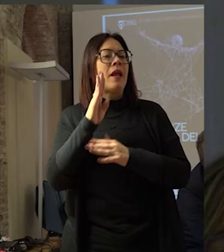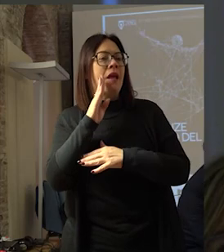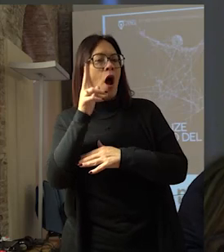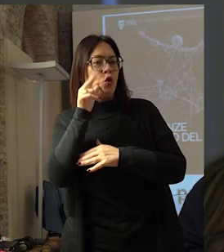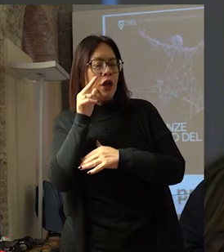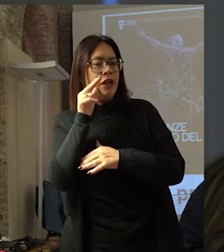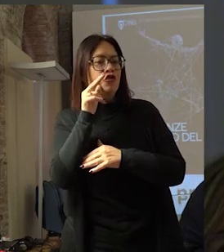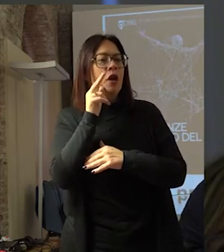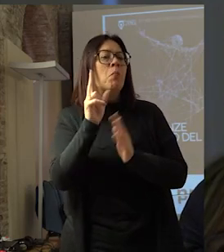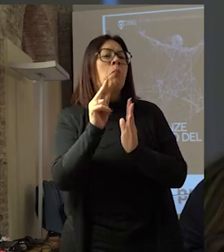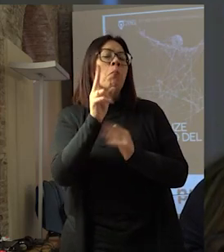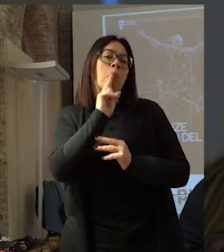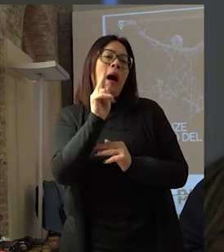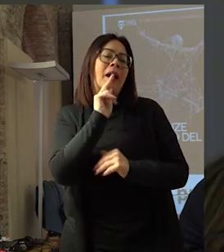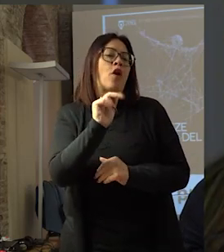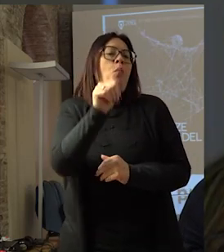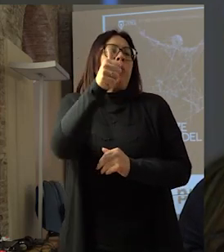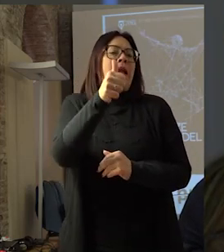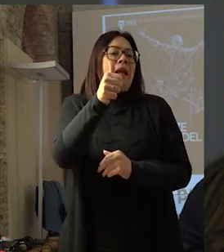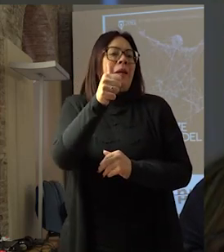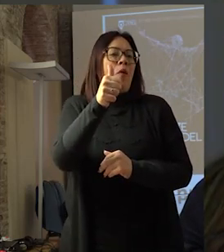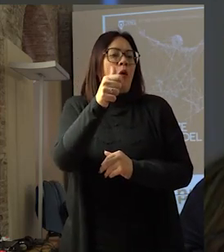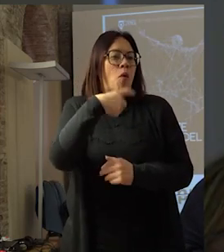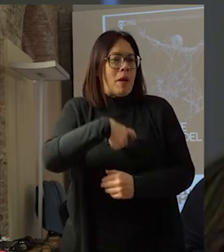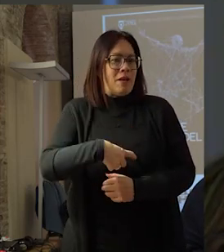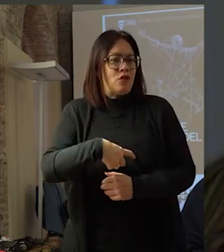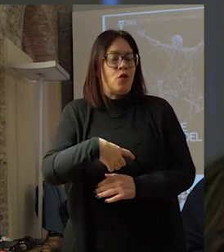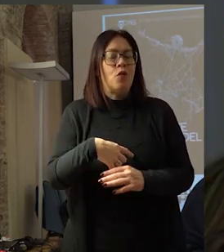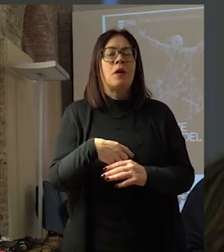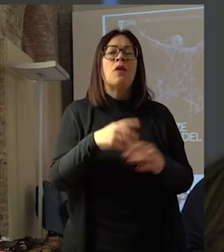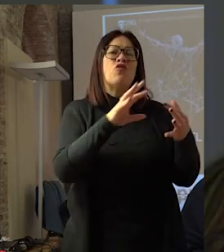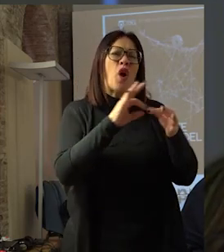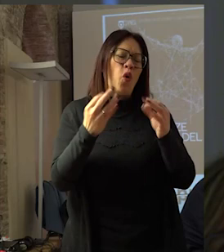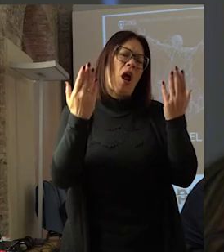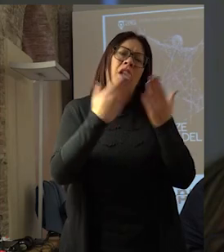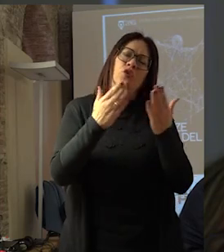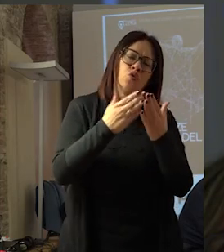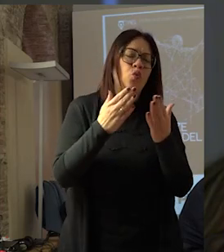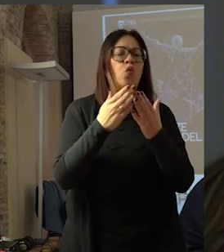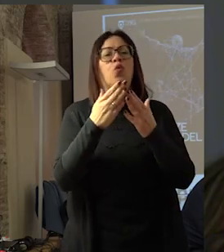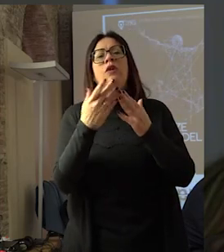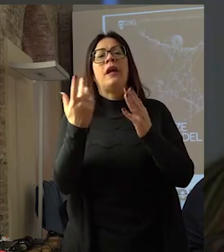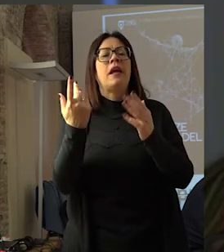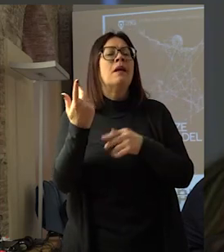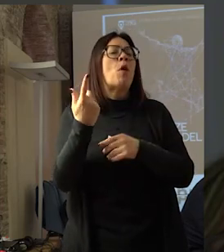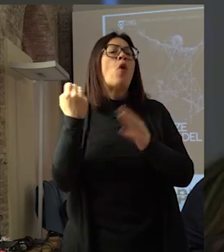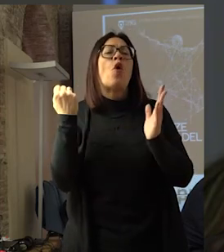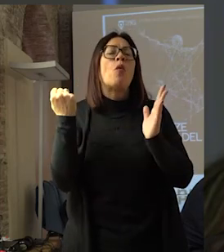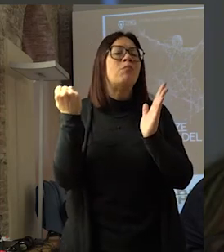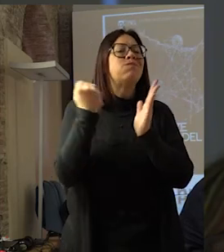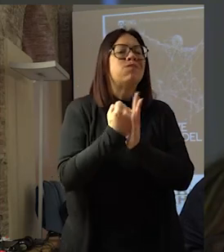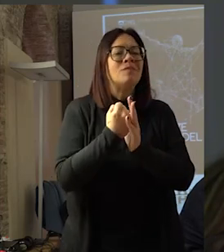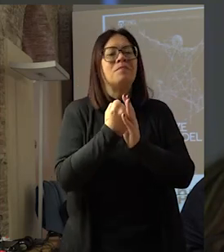proprio quella di non di fare una collana di studi di impronta accademica, scientifica, benché ci sia